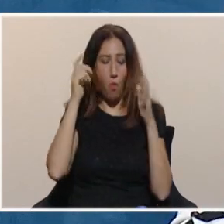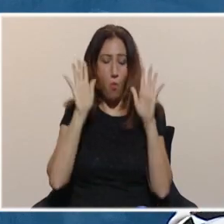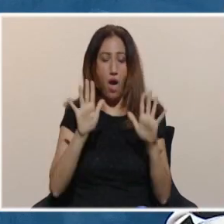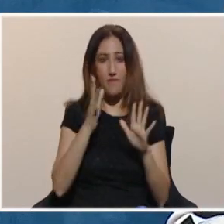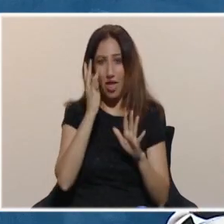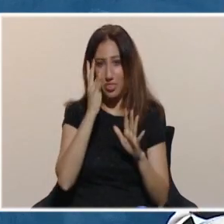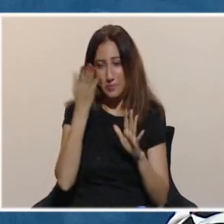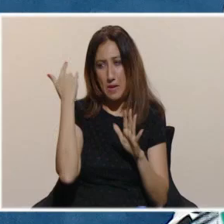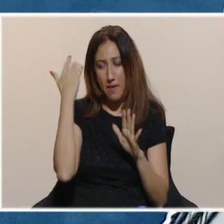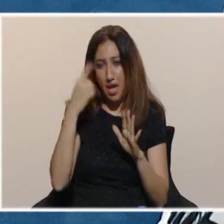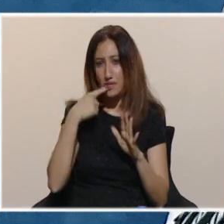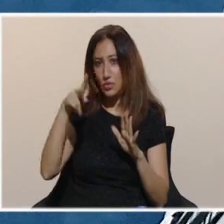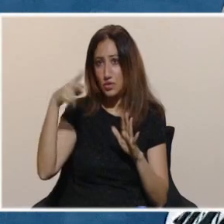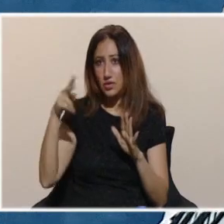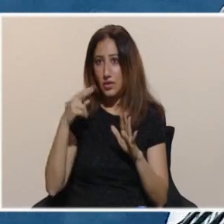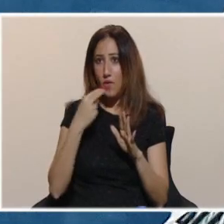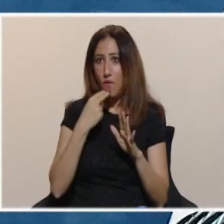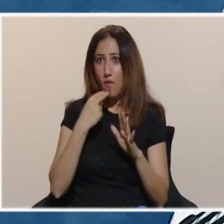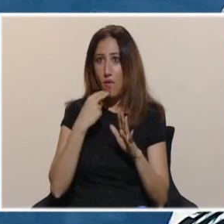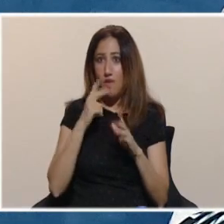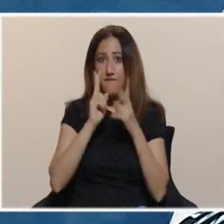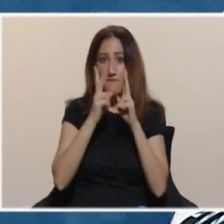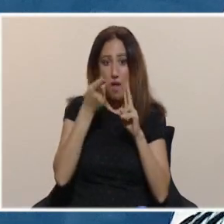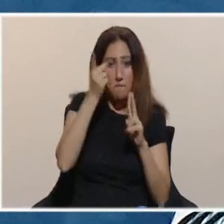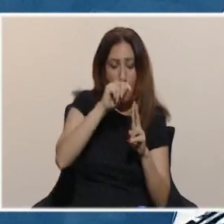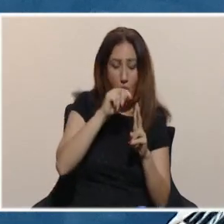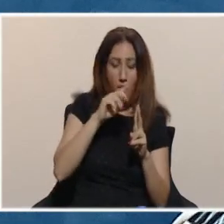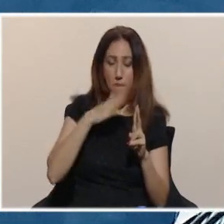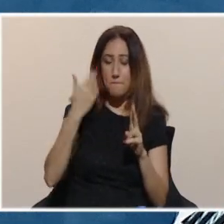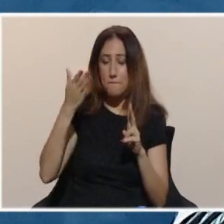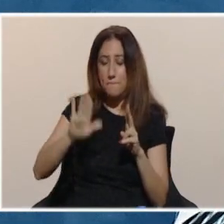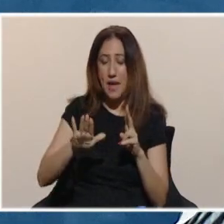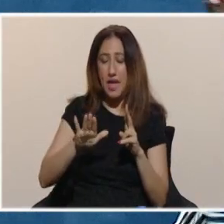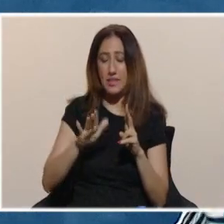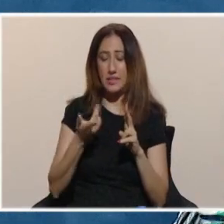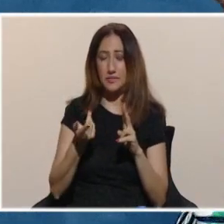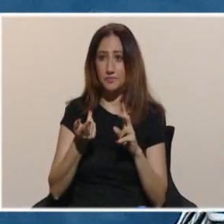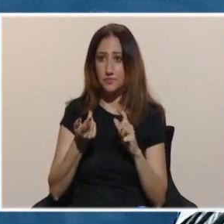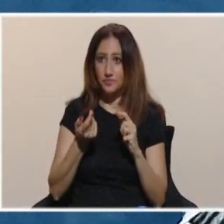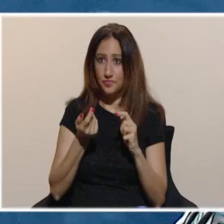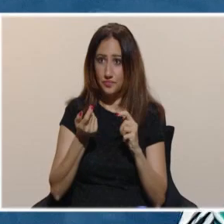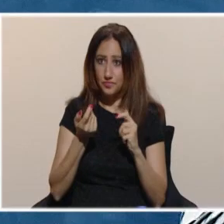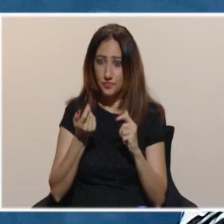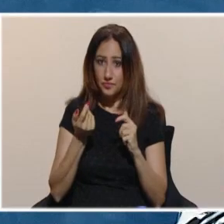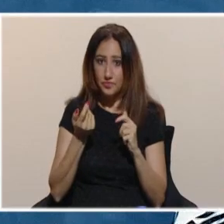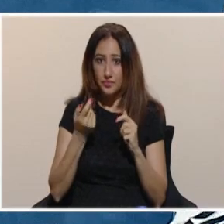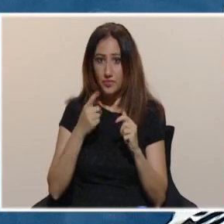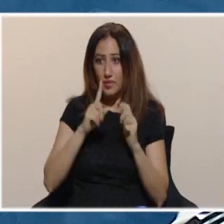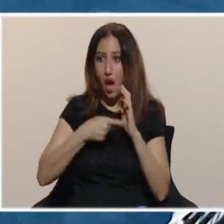لان كنت اول مره اعرف حد يموت، يعني جدتي جدي كل دول كانوا ماتوا قبل ما